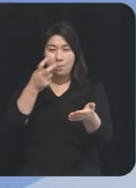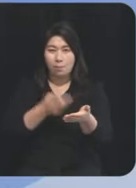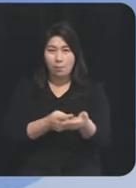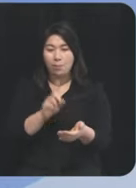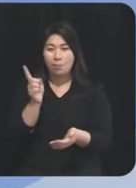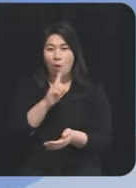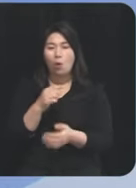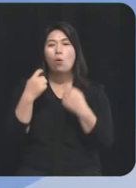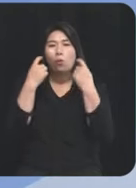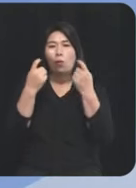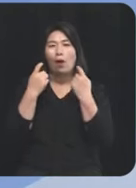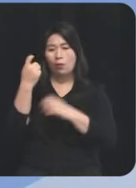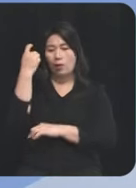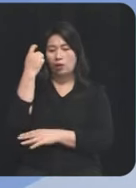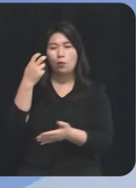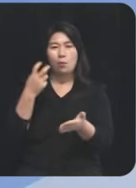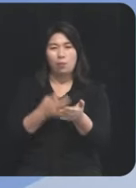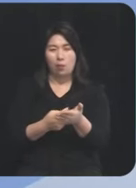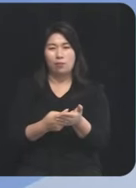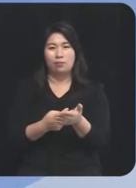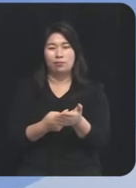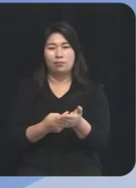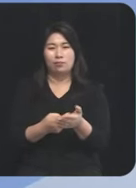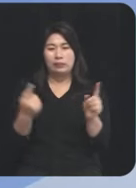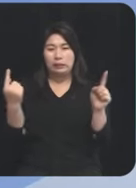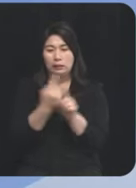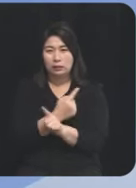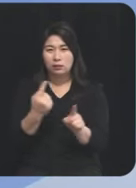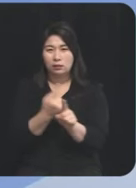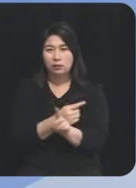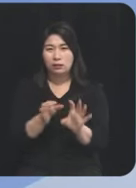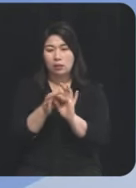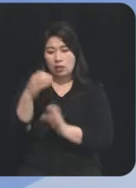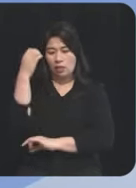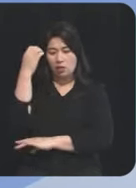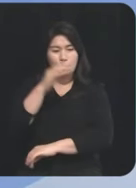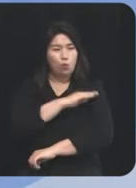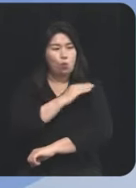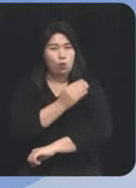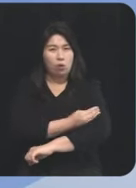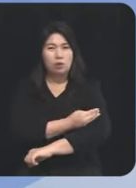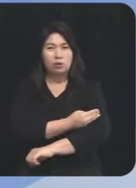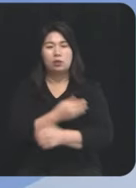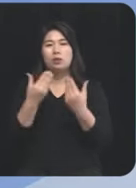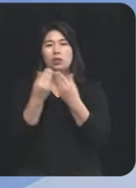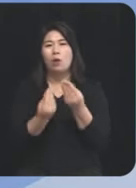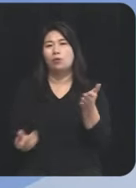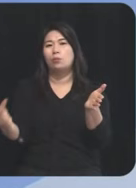관광기본법 개정입니다. 관광기본법을 개정해서 관광기본권 조항을 넣도록 하겠습니다.